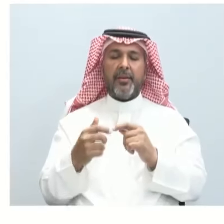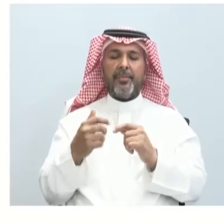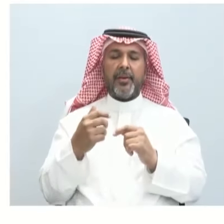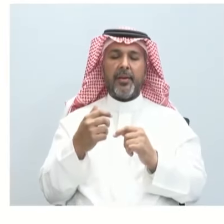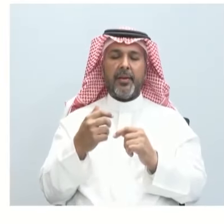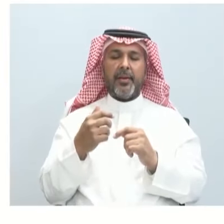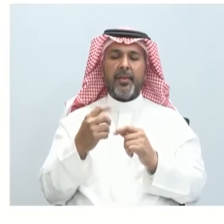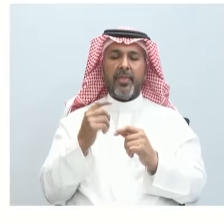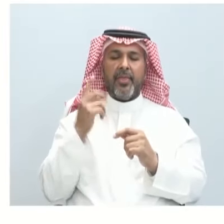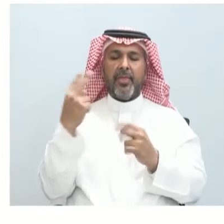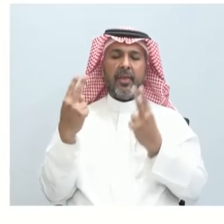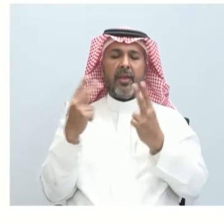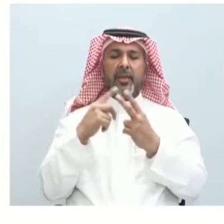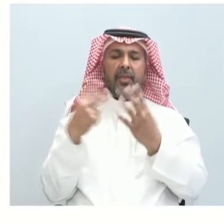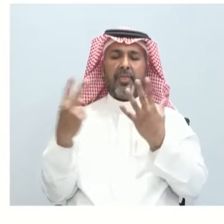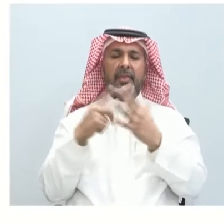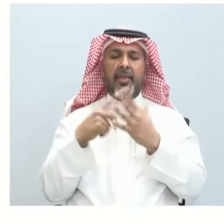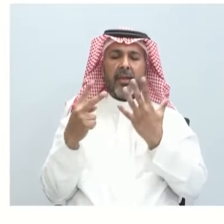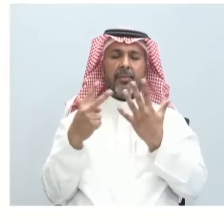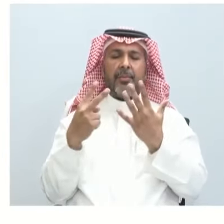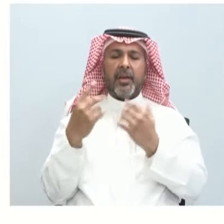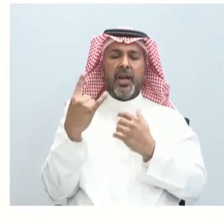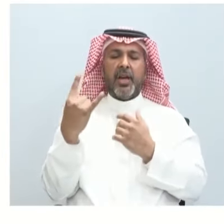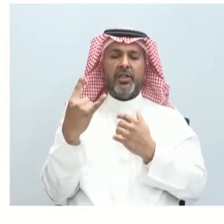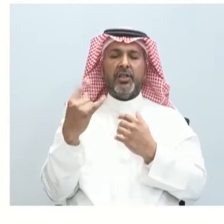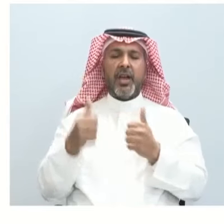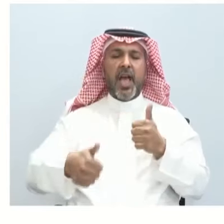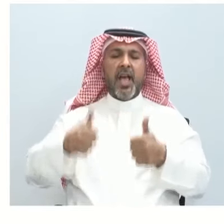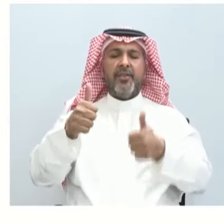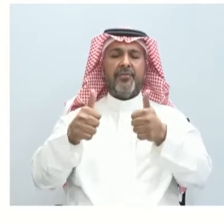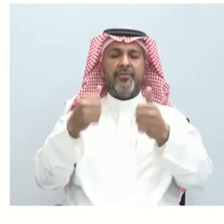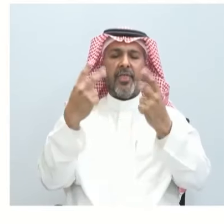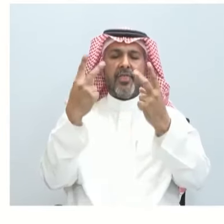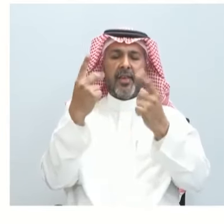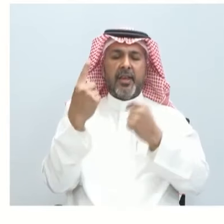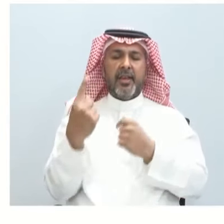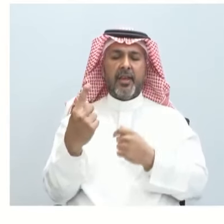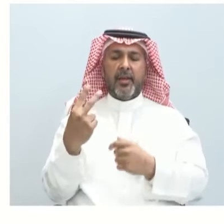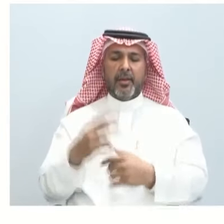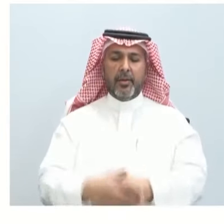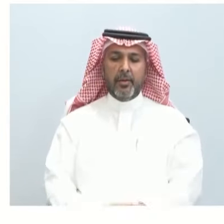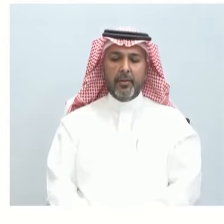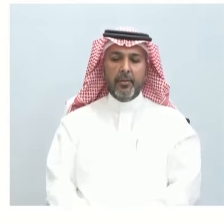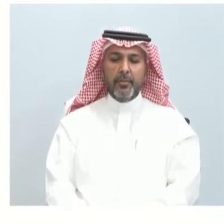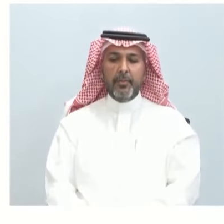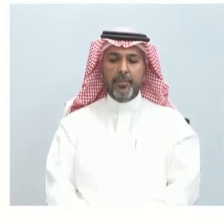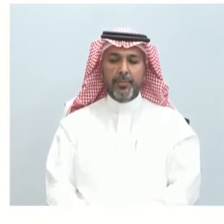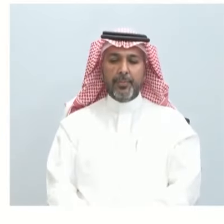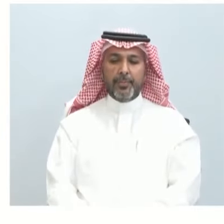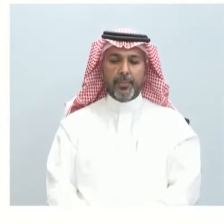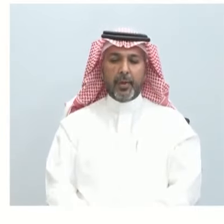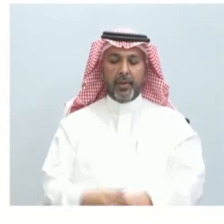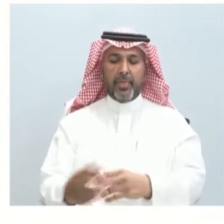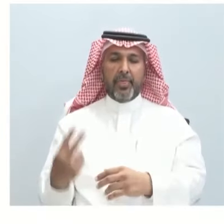لعدد مع العدد والحرف مع الحرف 10,000 تربيع 2,000 ضرب سالب خمسه ننتبه